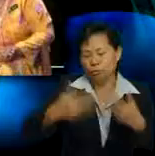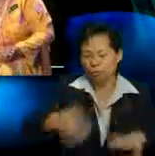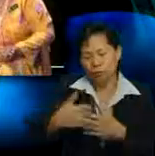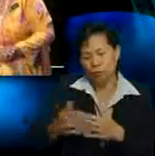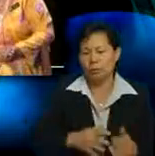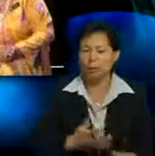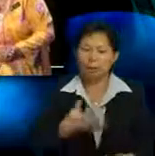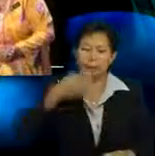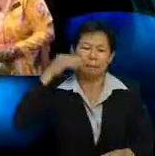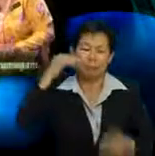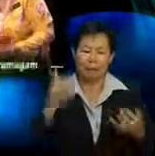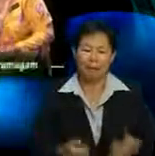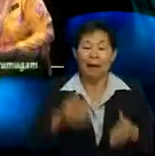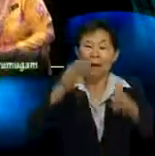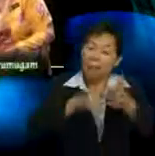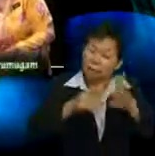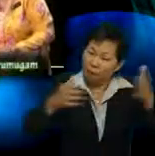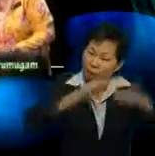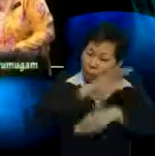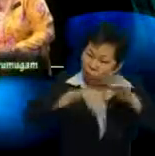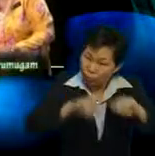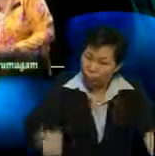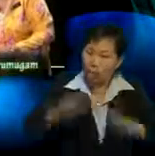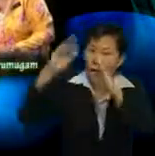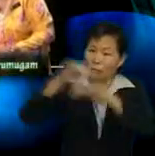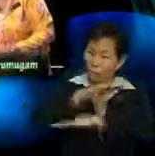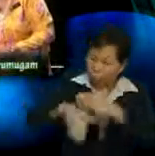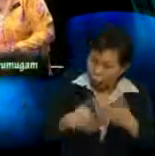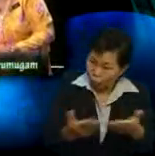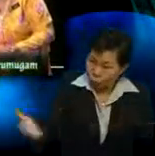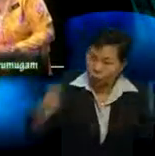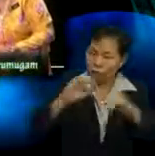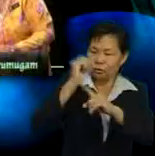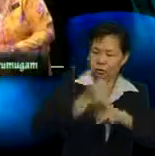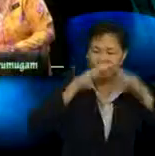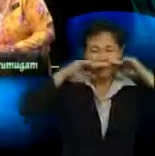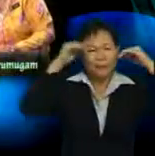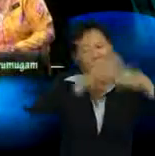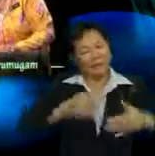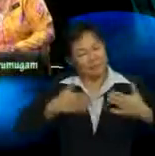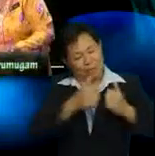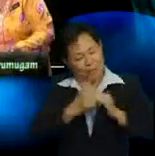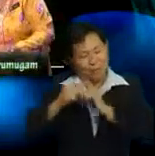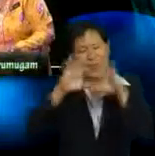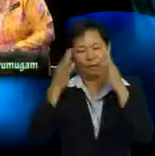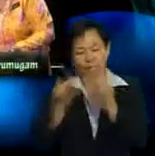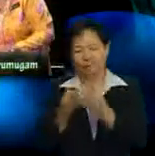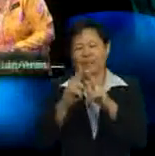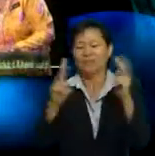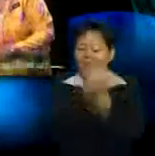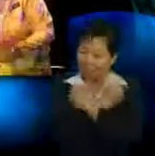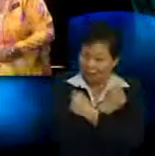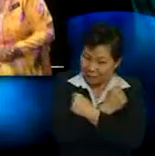Apa khabar para pelajar semua? Semoga kamu semua berada dalam suasana ceria dan gembira di samping keluarga tersayang.